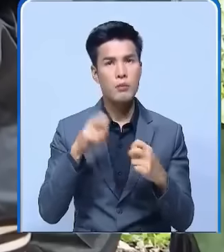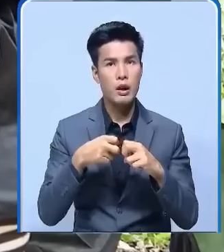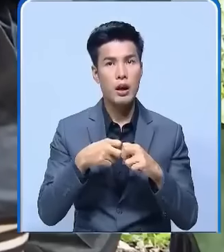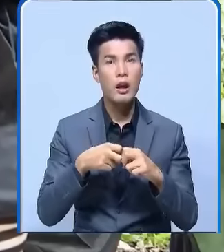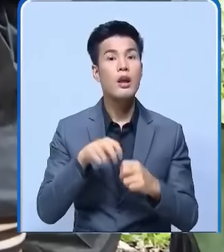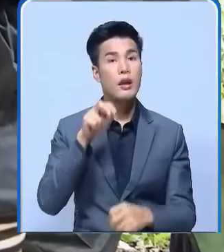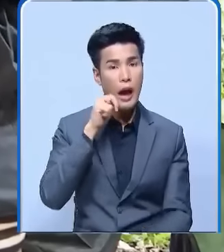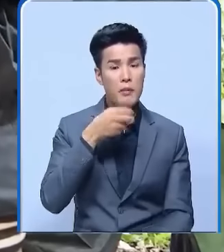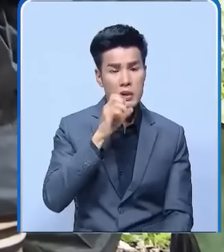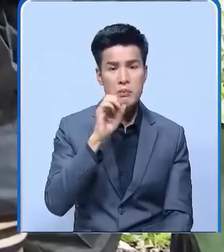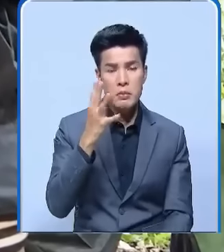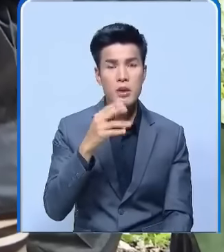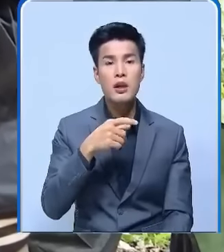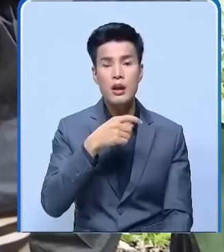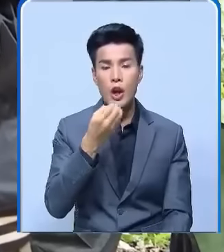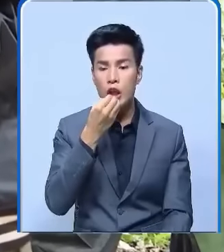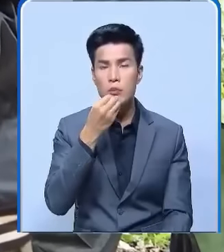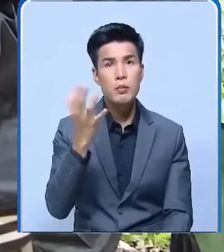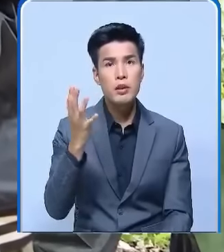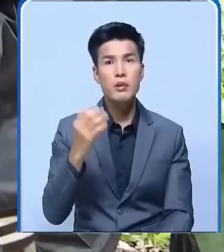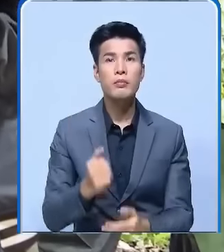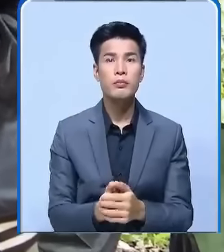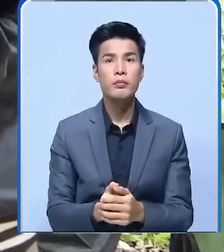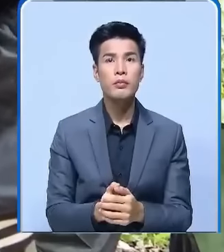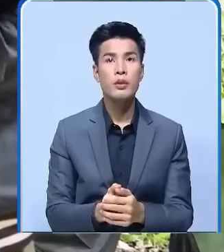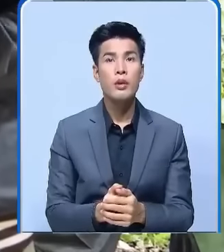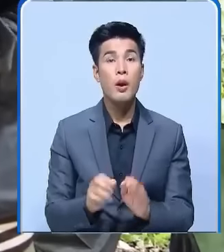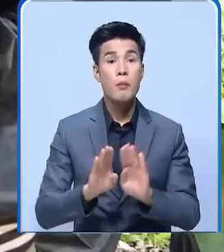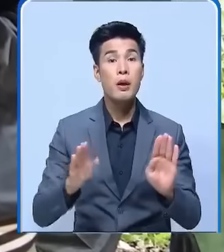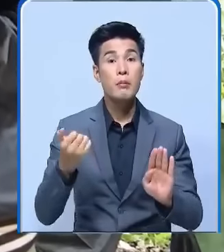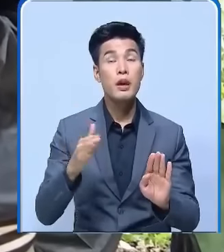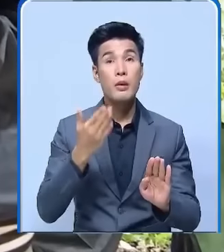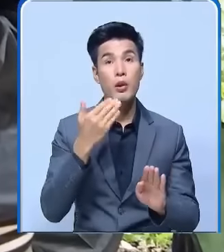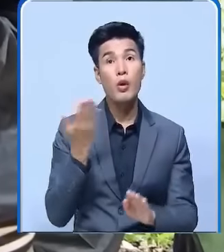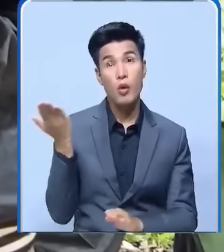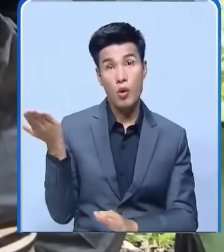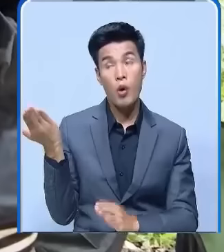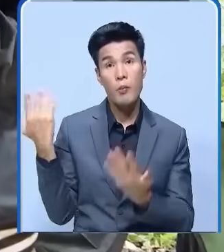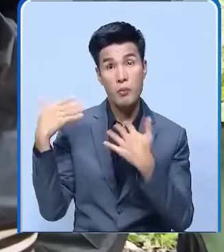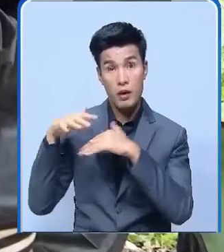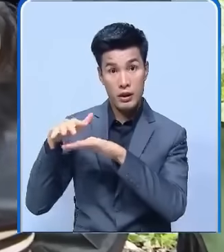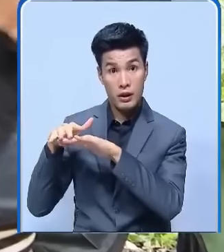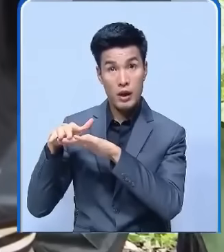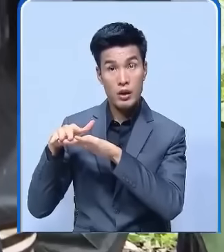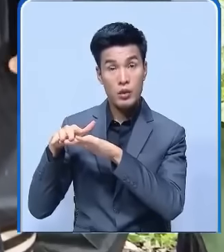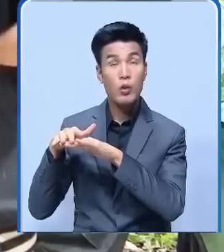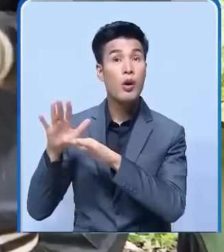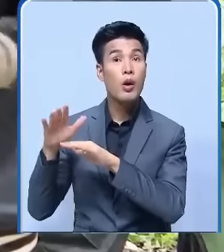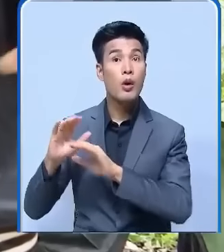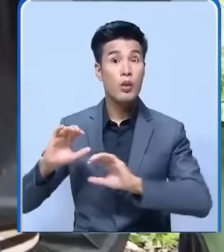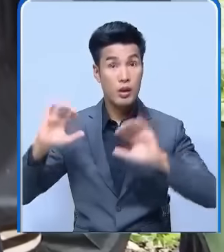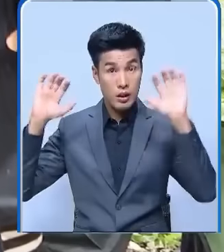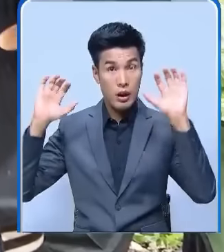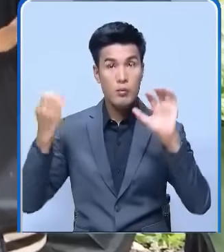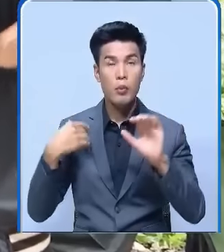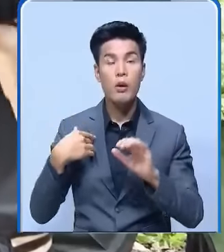กนี้ครับ เขาไปยังเปิดไม่ได้แต่ที่ต้นหรือว ่าที่ประสานไปเบื้องต้นเนี่ยคือว่าทางเวียงป่าเป้าบรรจุที่มีร